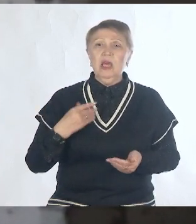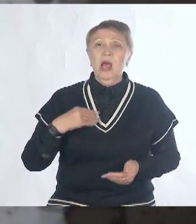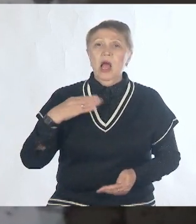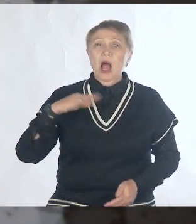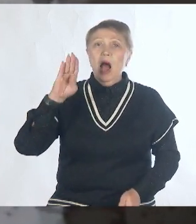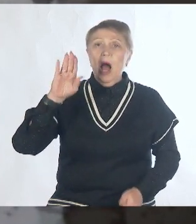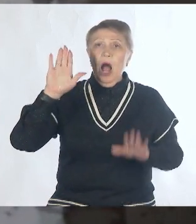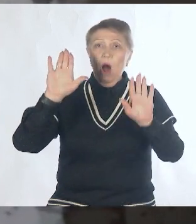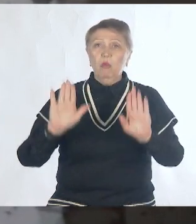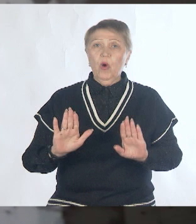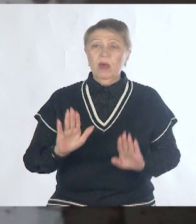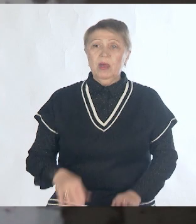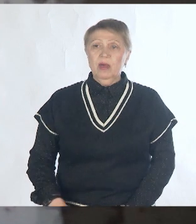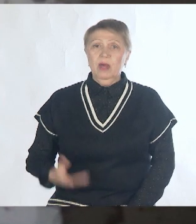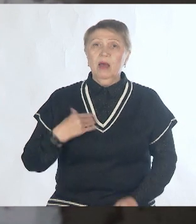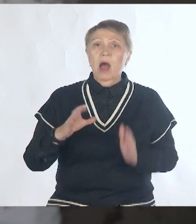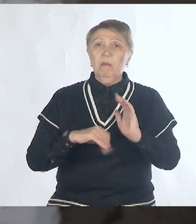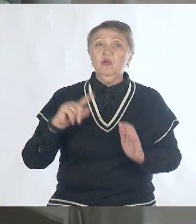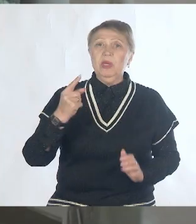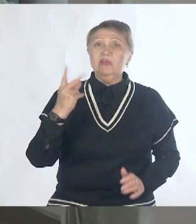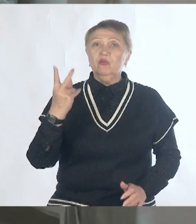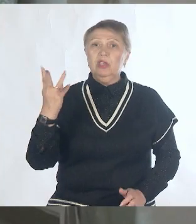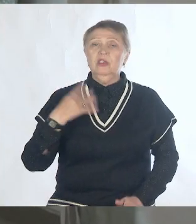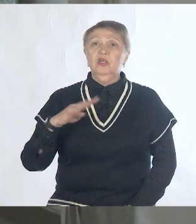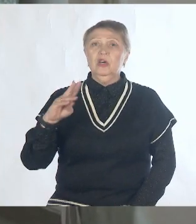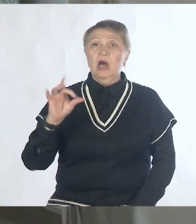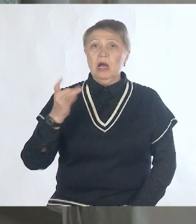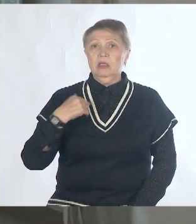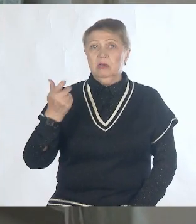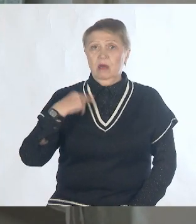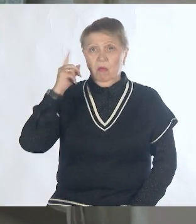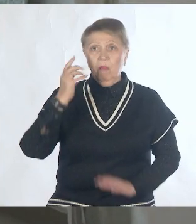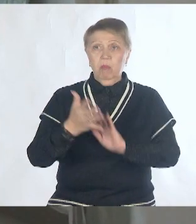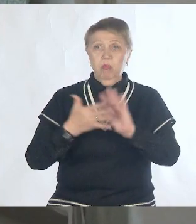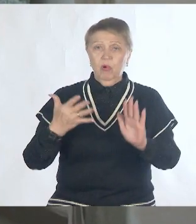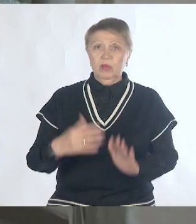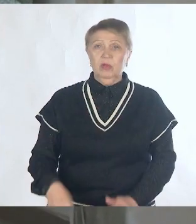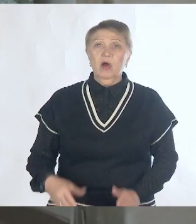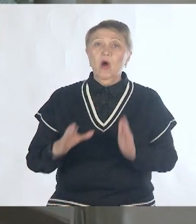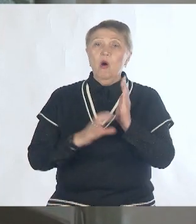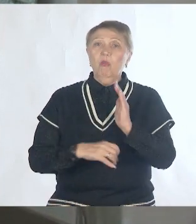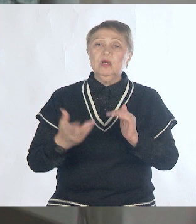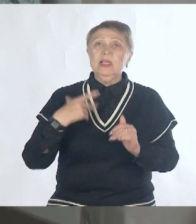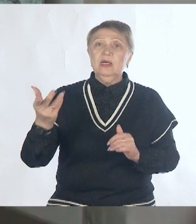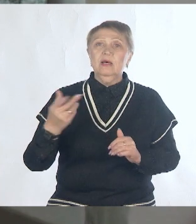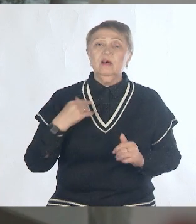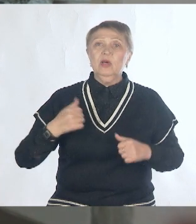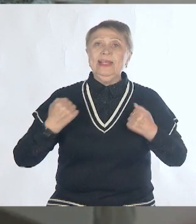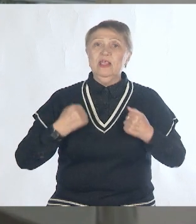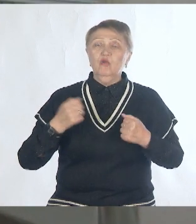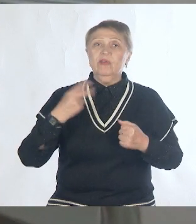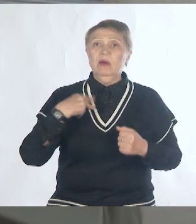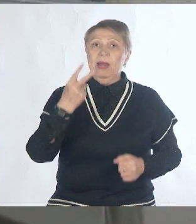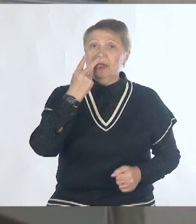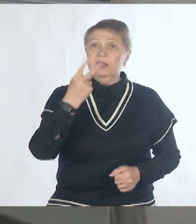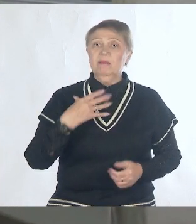получалось поток 4 5 ошибка после тренировки мы ищем свои недочеты следующая тренировка